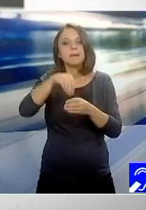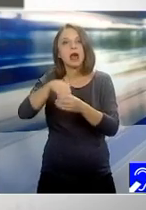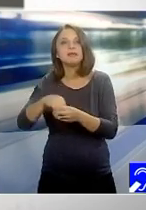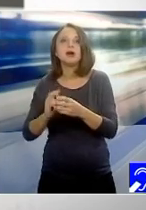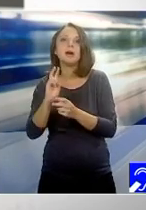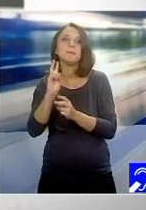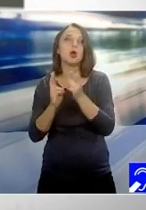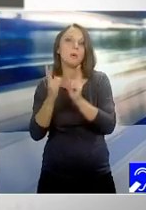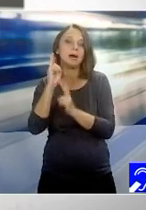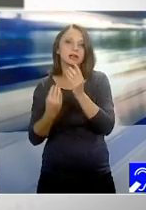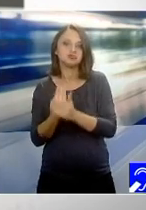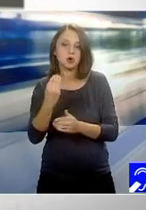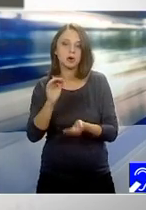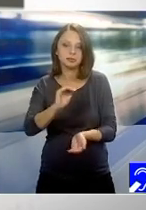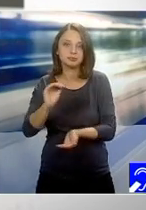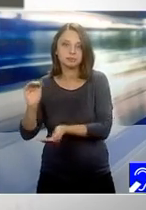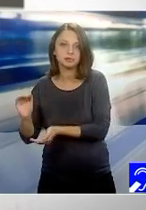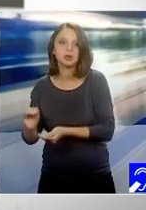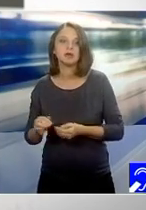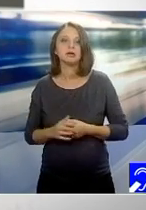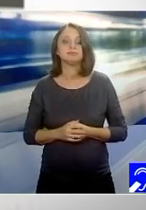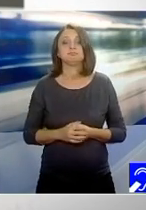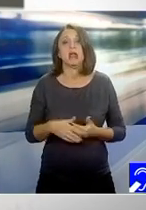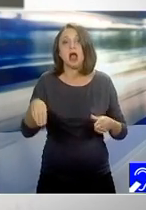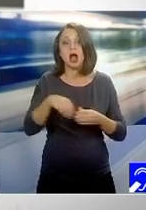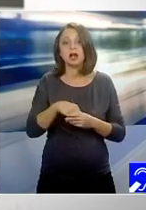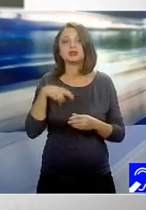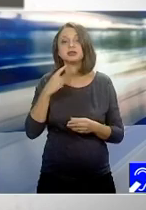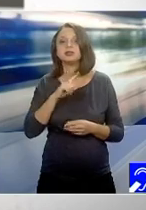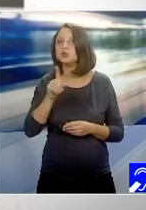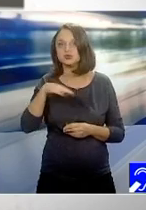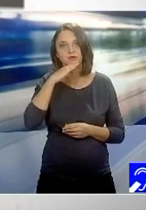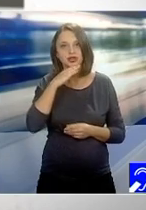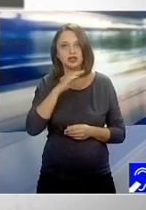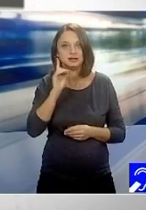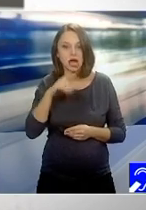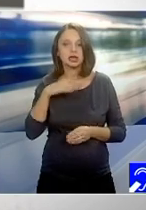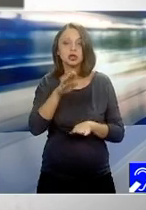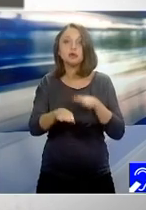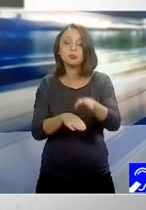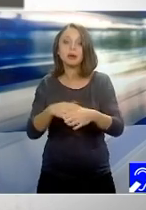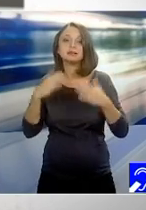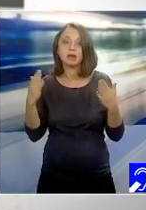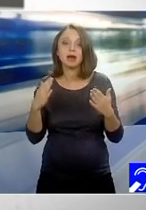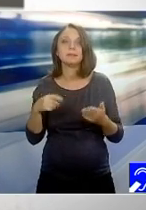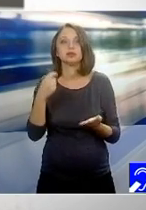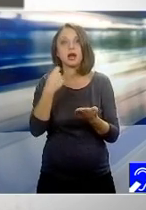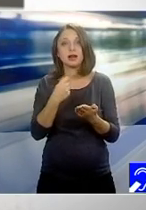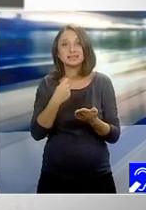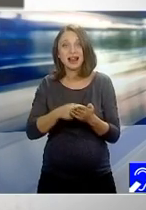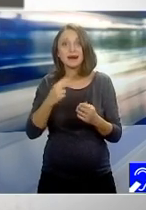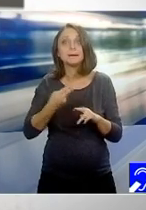la Vișoara și avem și în alte județe. Personalul e insuficient, dar este un mare pas. Odată au crescut salariile